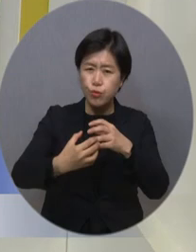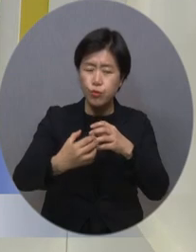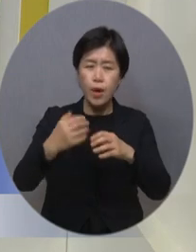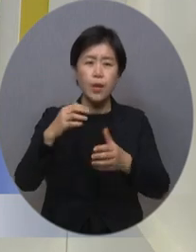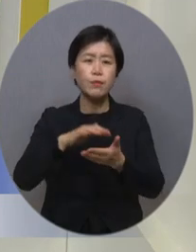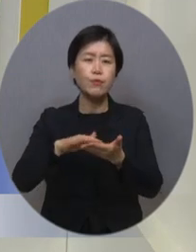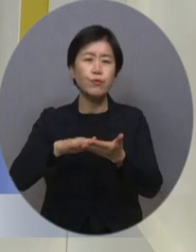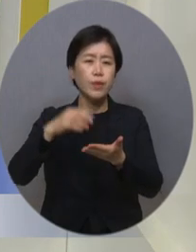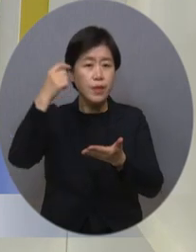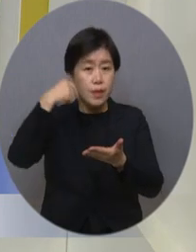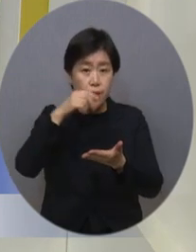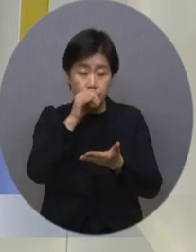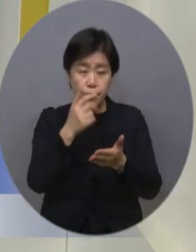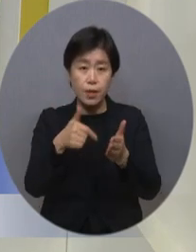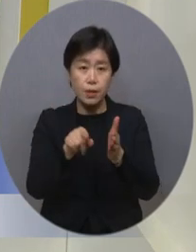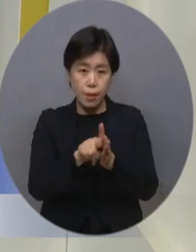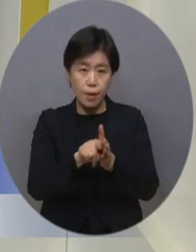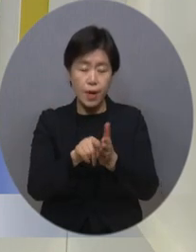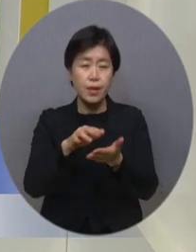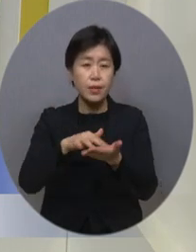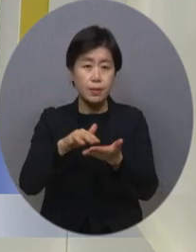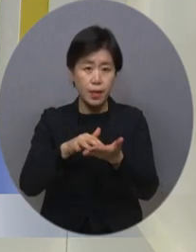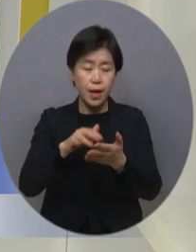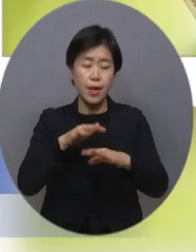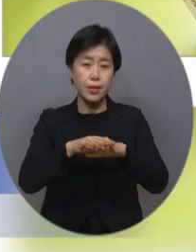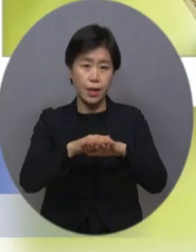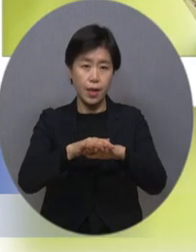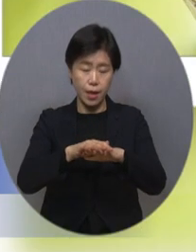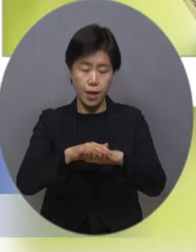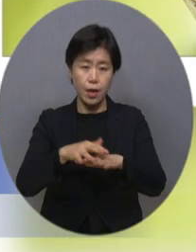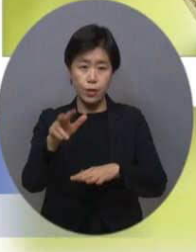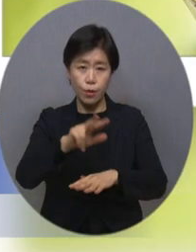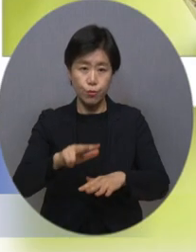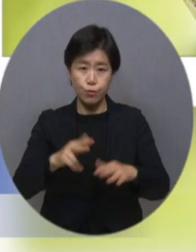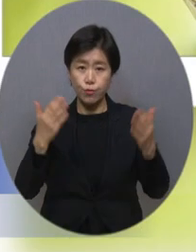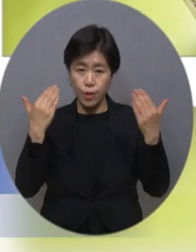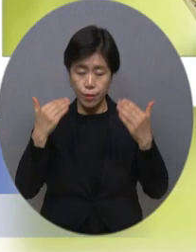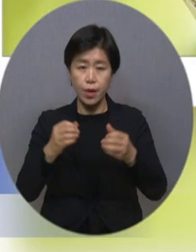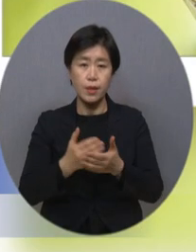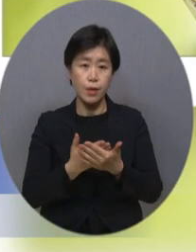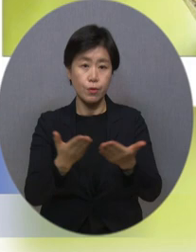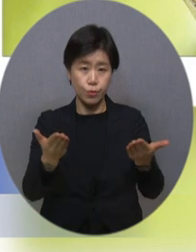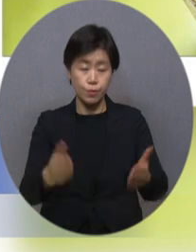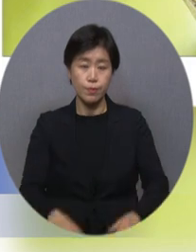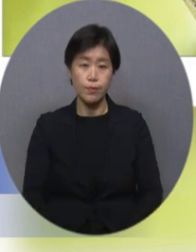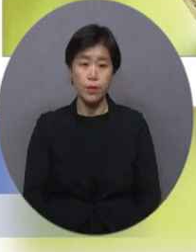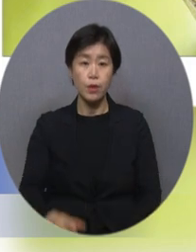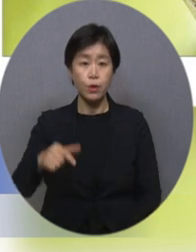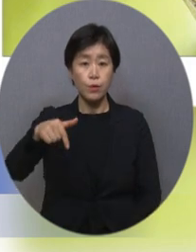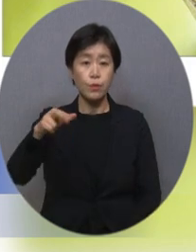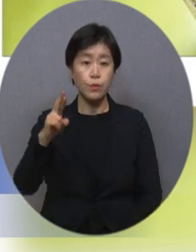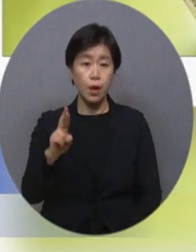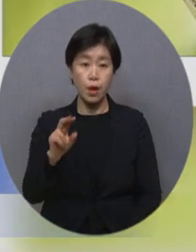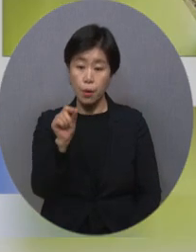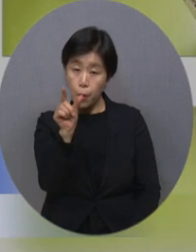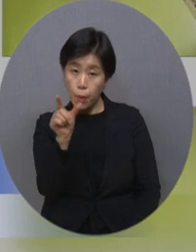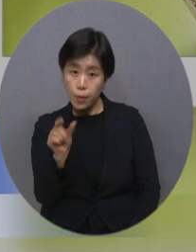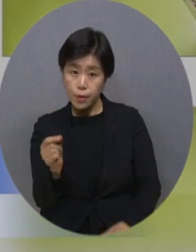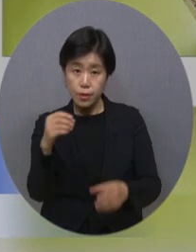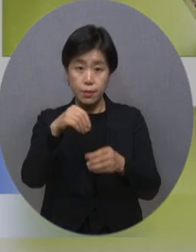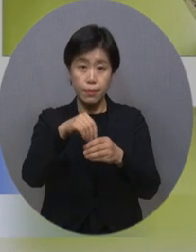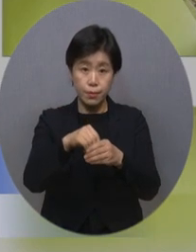종이 점자 지구본을 전국 시각장애 학교에 배포했습니다 특히 국토부는 qr 코드를 삽입해 지도에